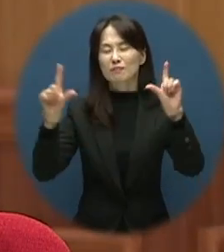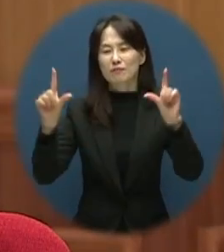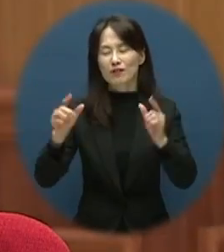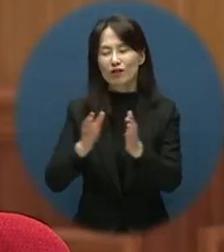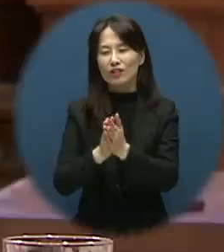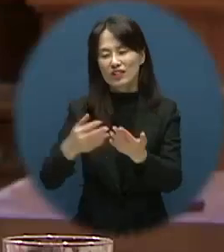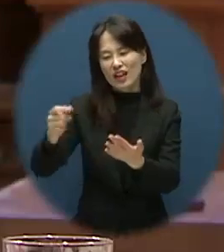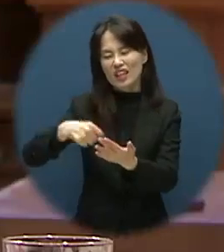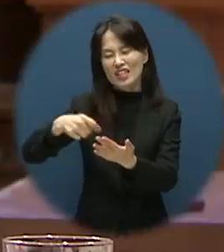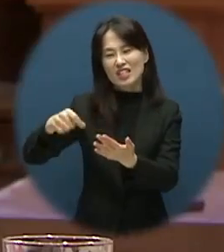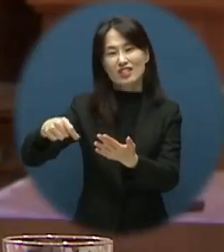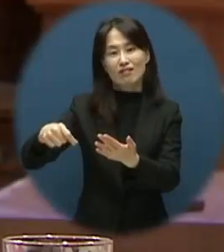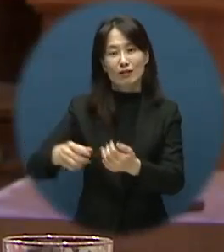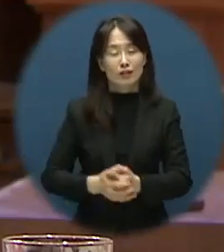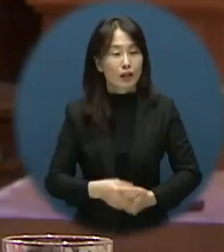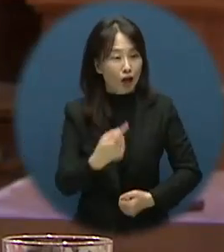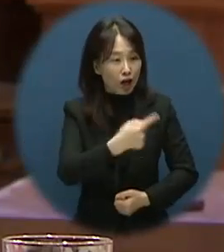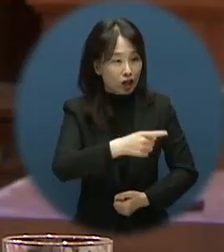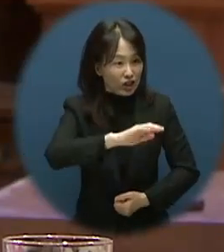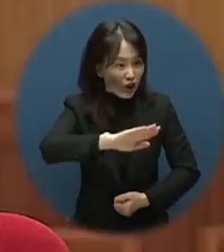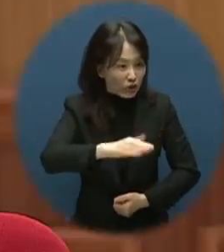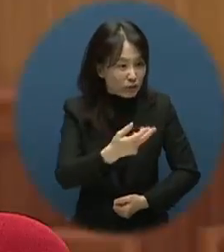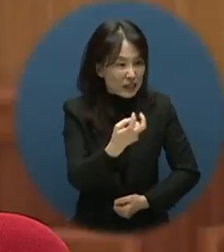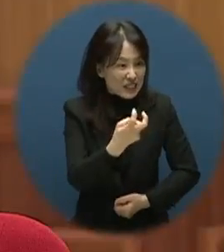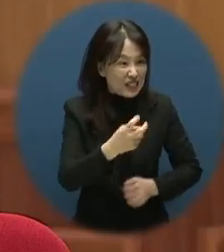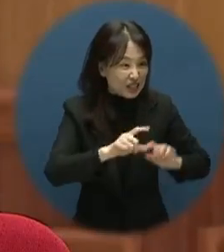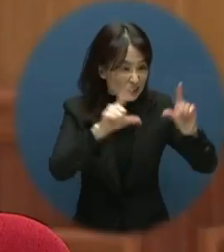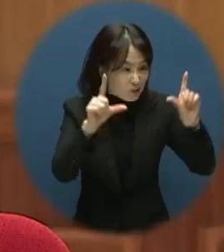쓴 책인데 1920년대? 네.